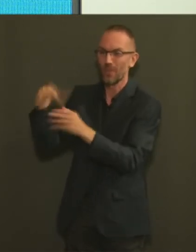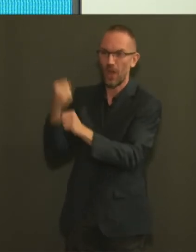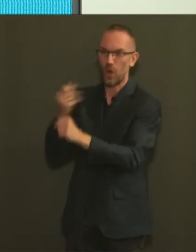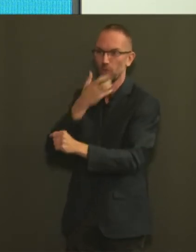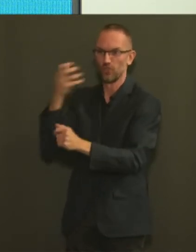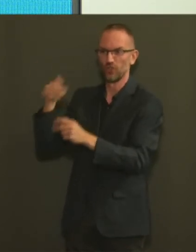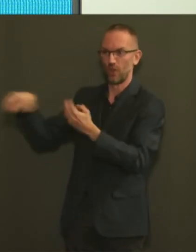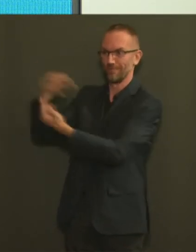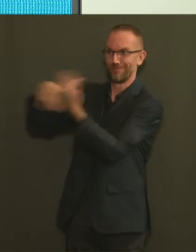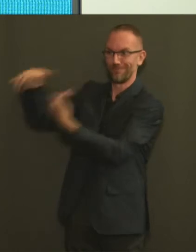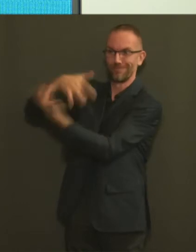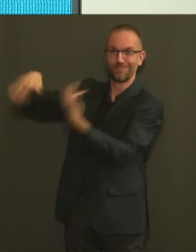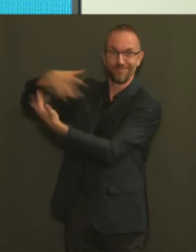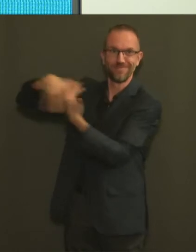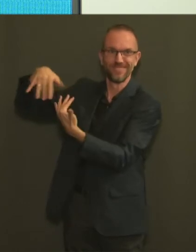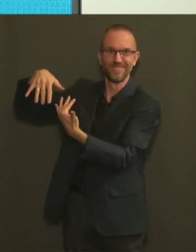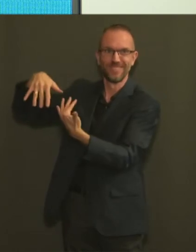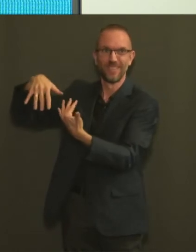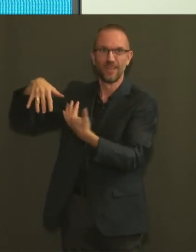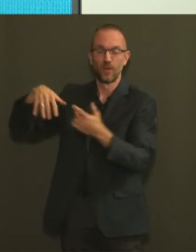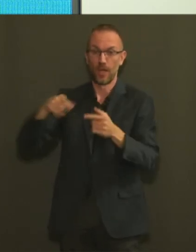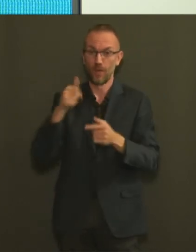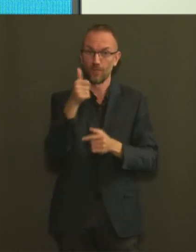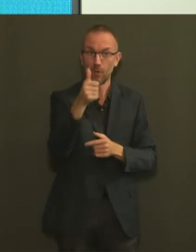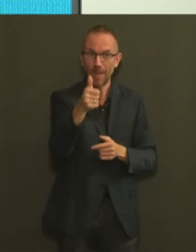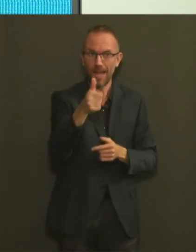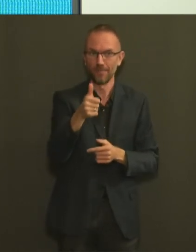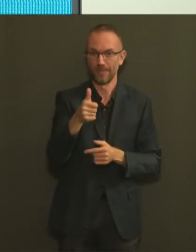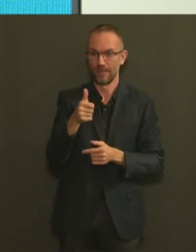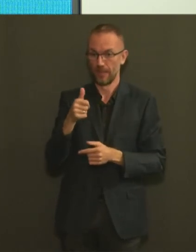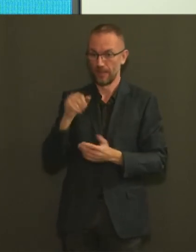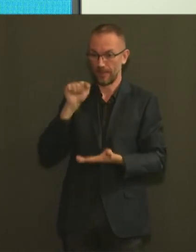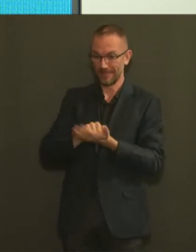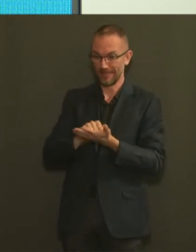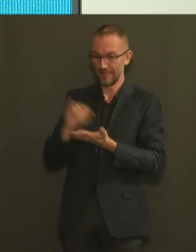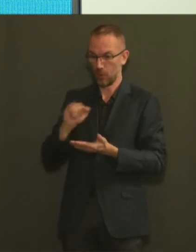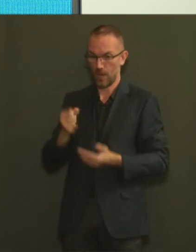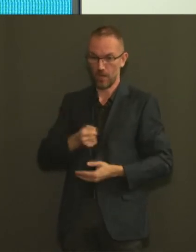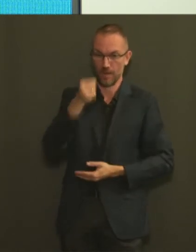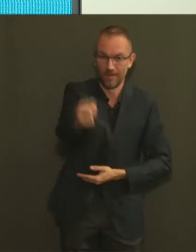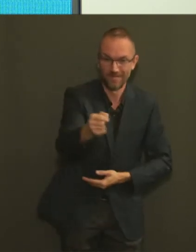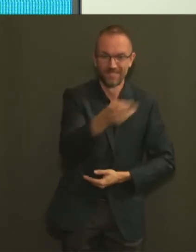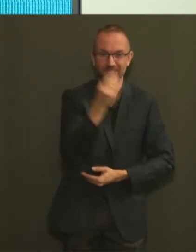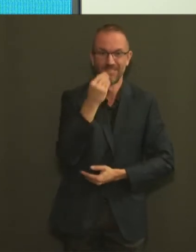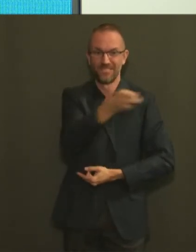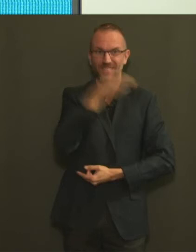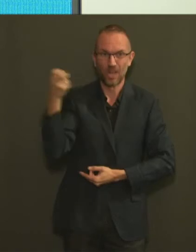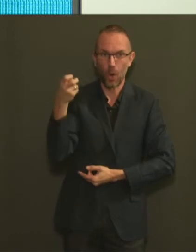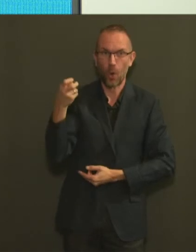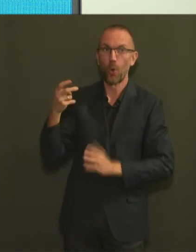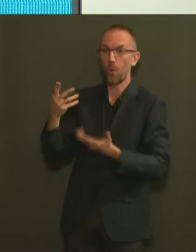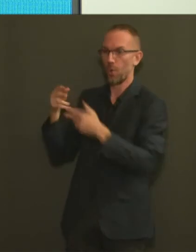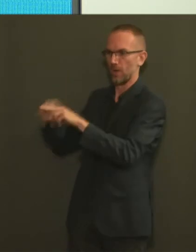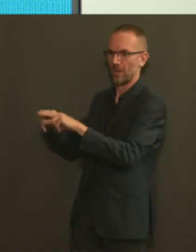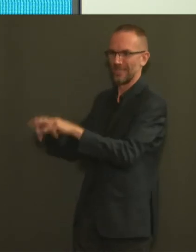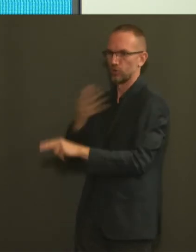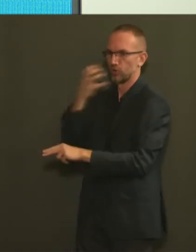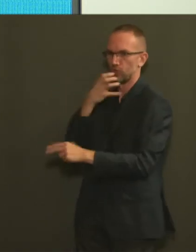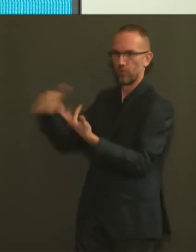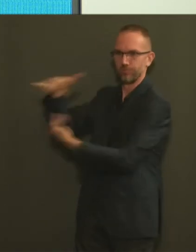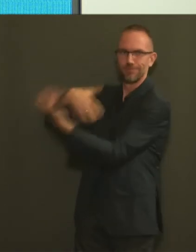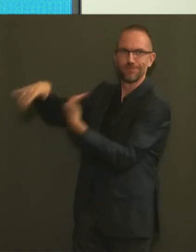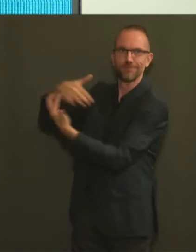branches et si vous les branchés ou si vous les branchés pas si vous débranchez pas et que nous restons dans notre frigo nous pouvons avoir